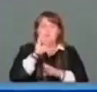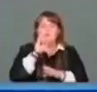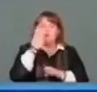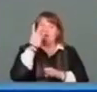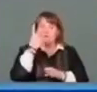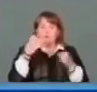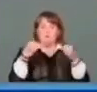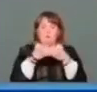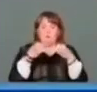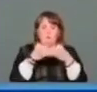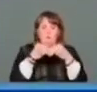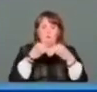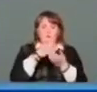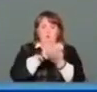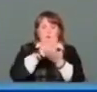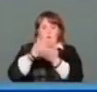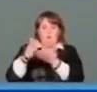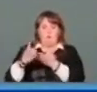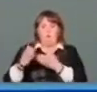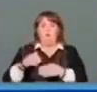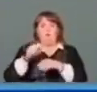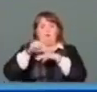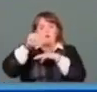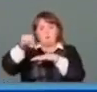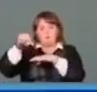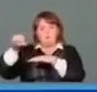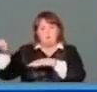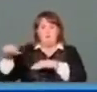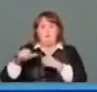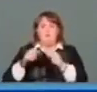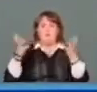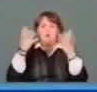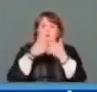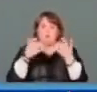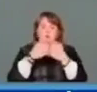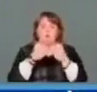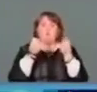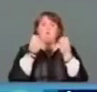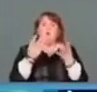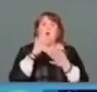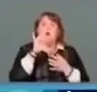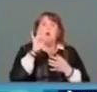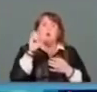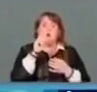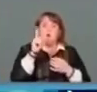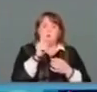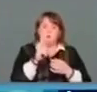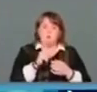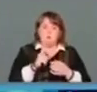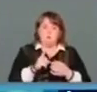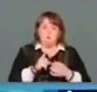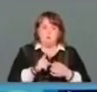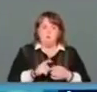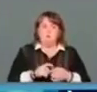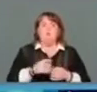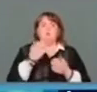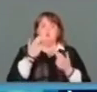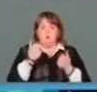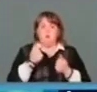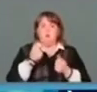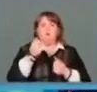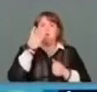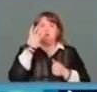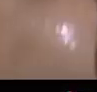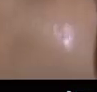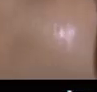две группы предметов. Отдельно посчитайте, сколько роз. Да, хорошо,